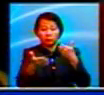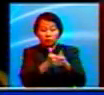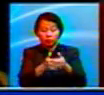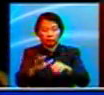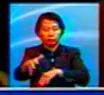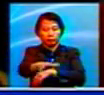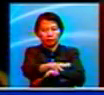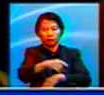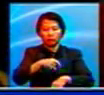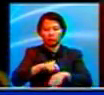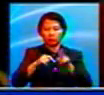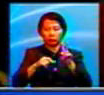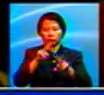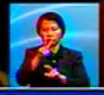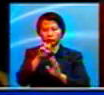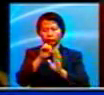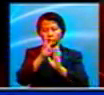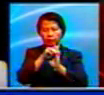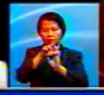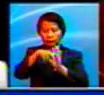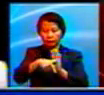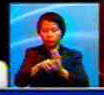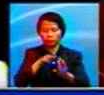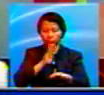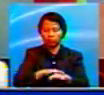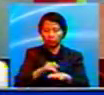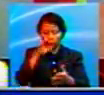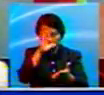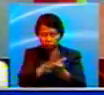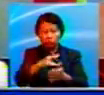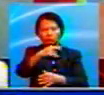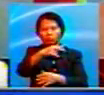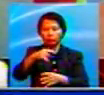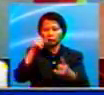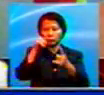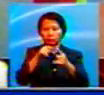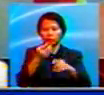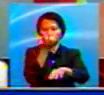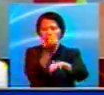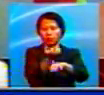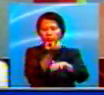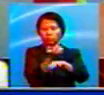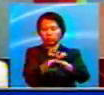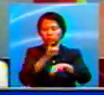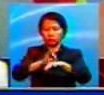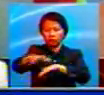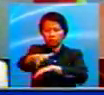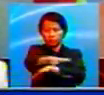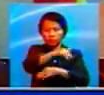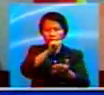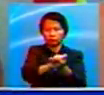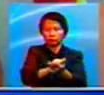lokasi pada 20 minit kemudian. Ketiga-tiga mereka dipercayai berenang menuju ke arah batu di pesisir pantai